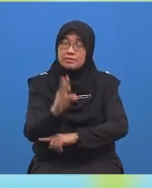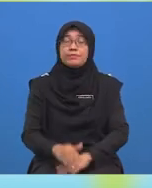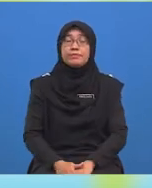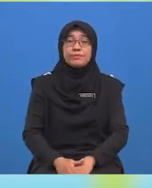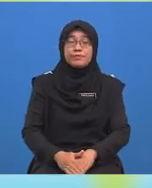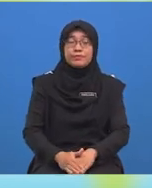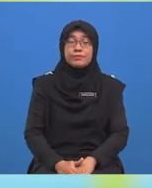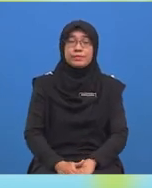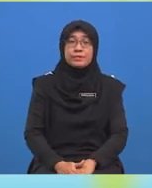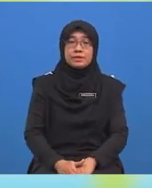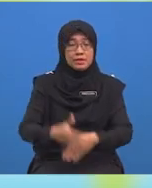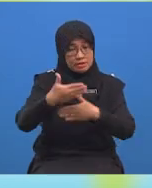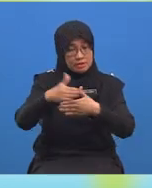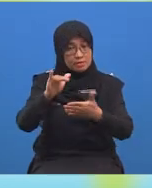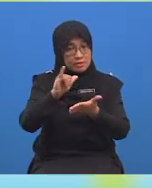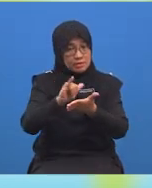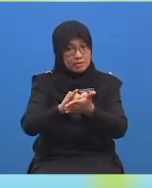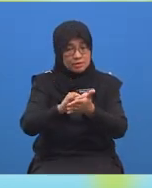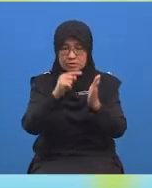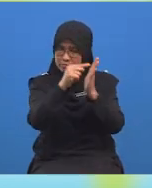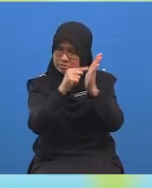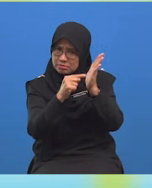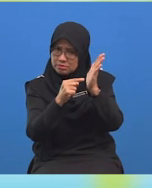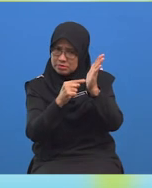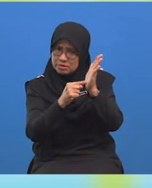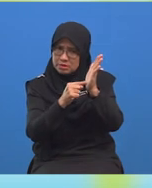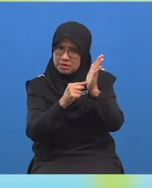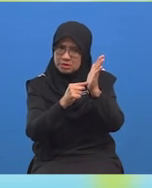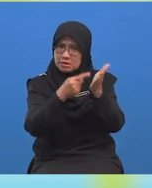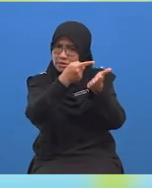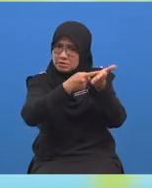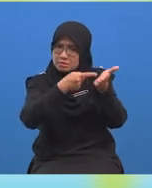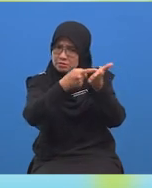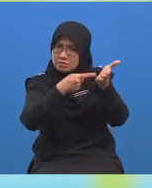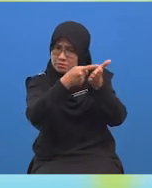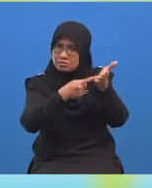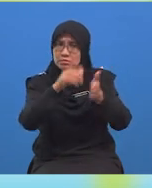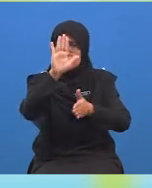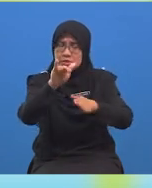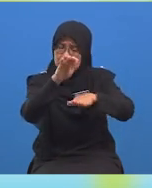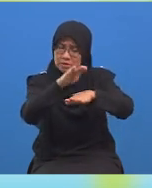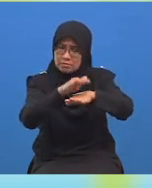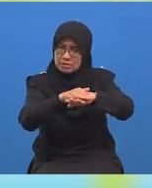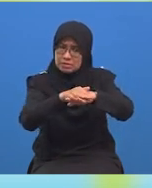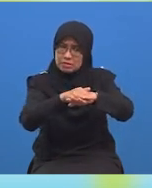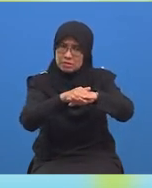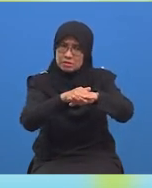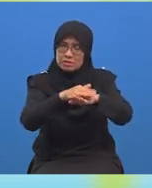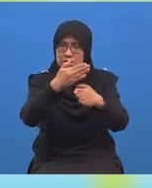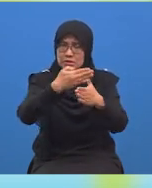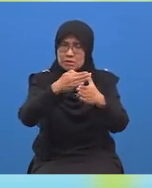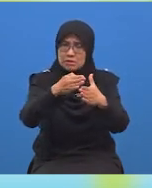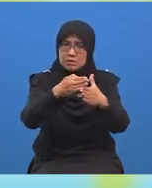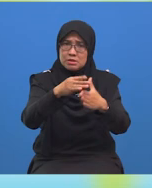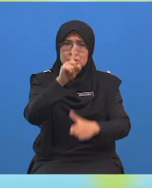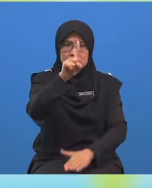Seterusnya, kira bilangan petak berlorek yang bertindih antara nilai 1.6 dan sifar